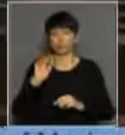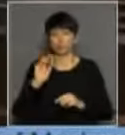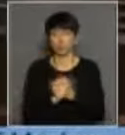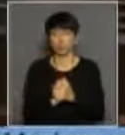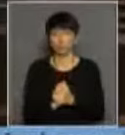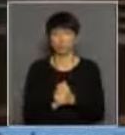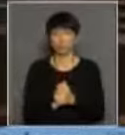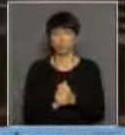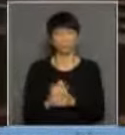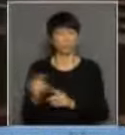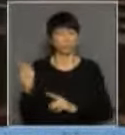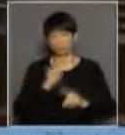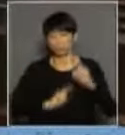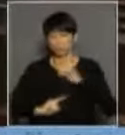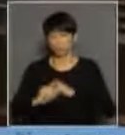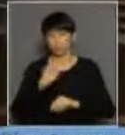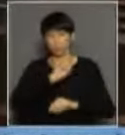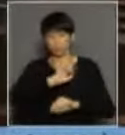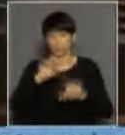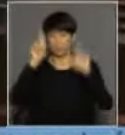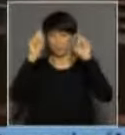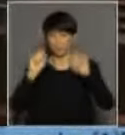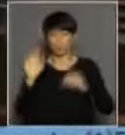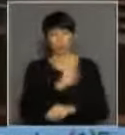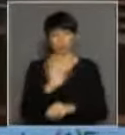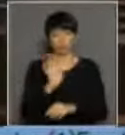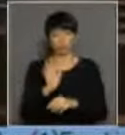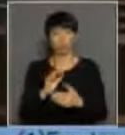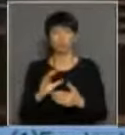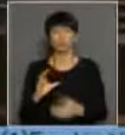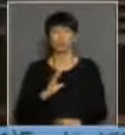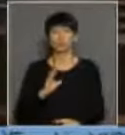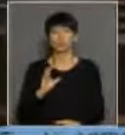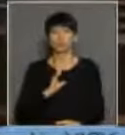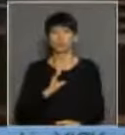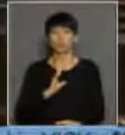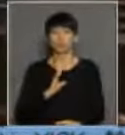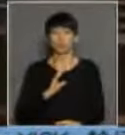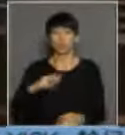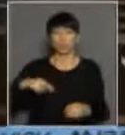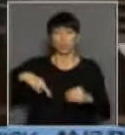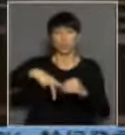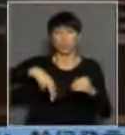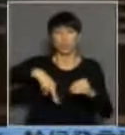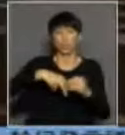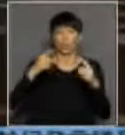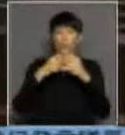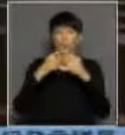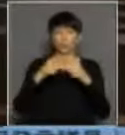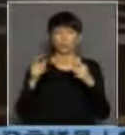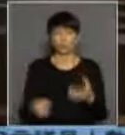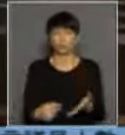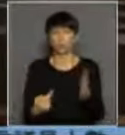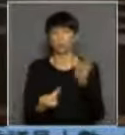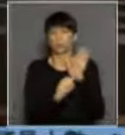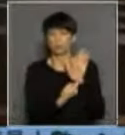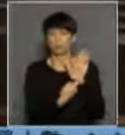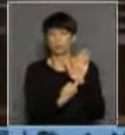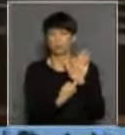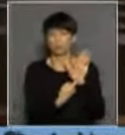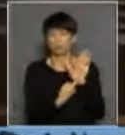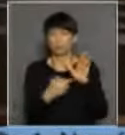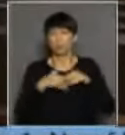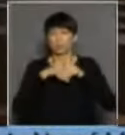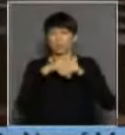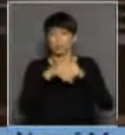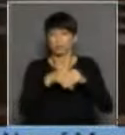隨時可以改，是不需要解釋的。那麼情況之下，任何打波的人如果是拿著這一份東西要去申請，的